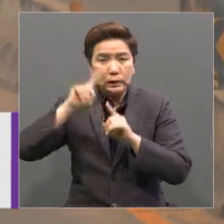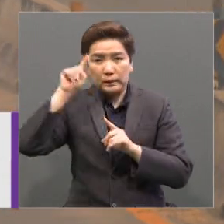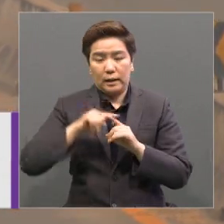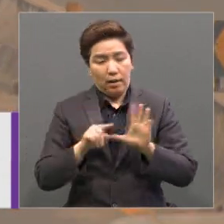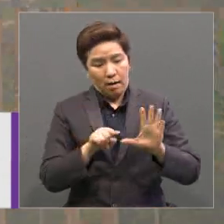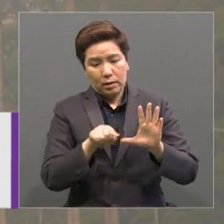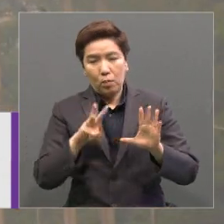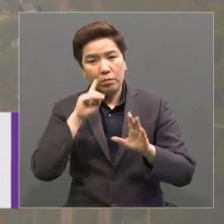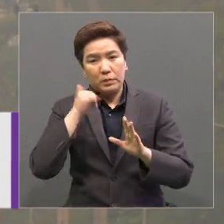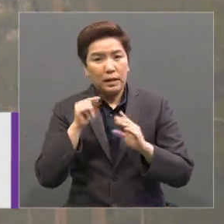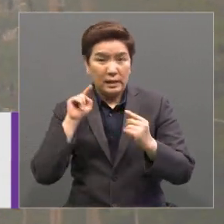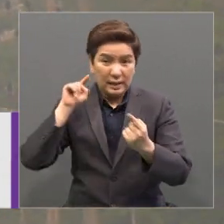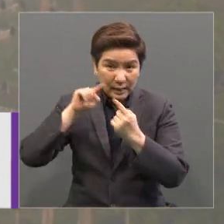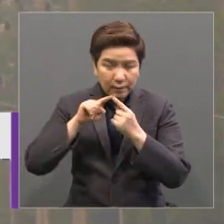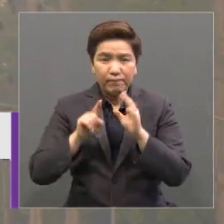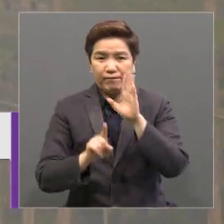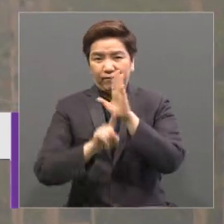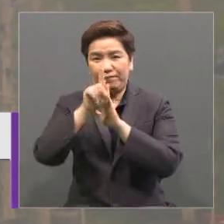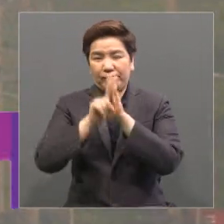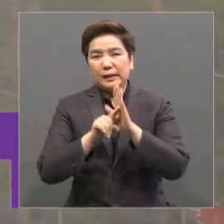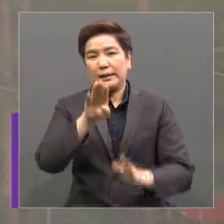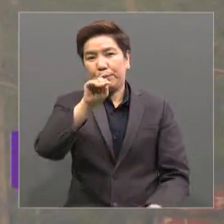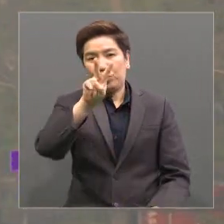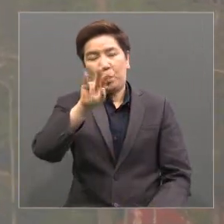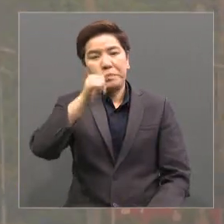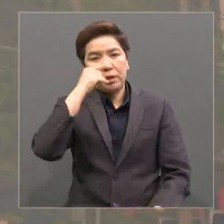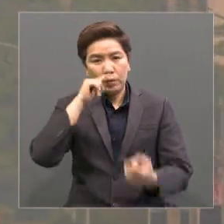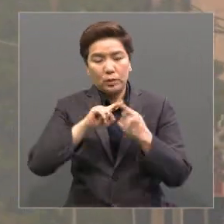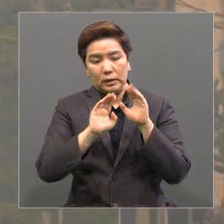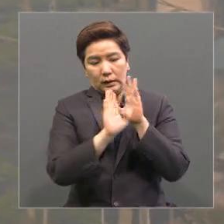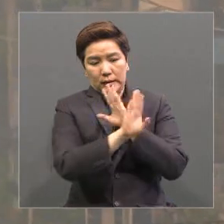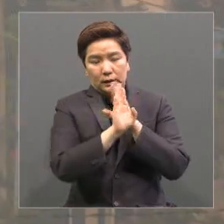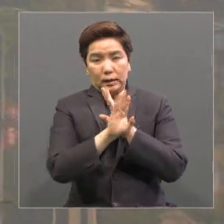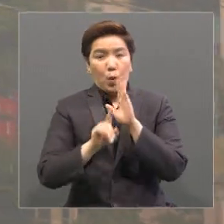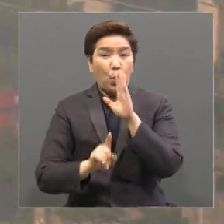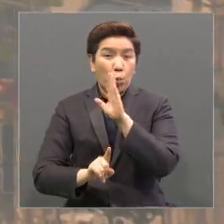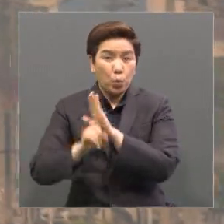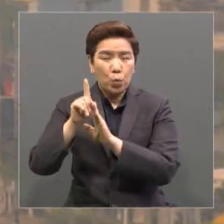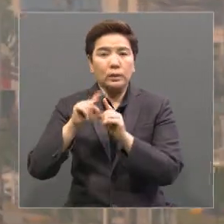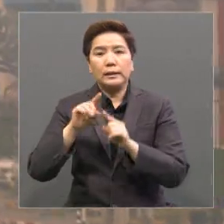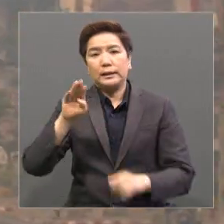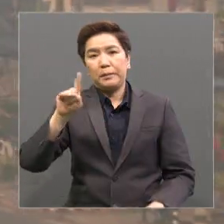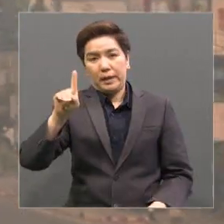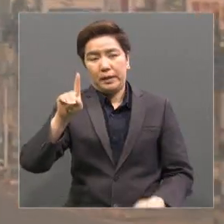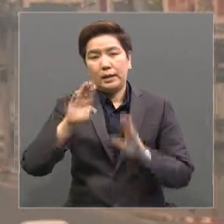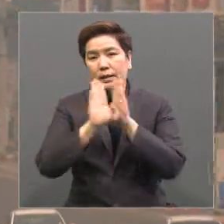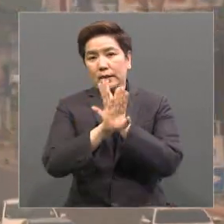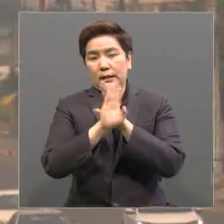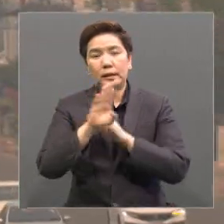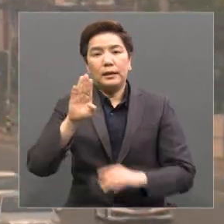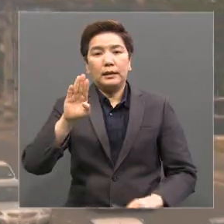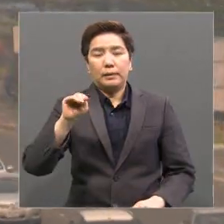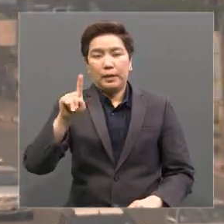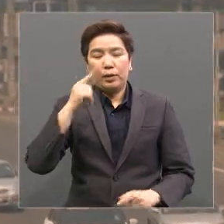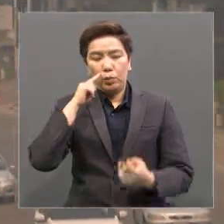อาจจะไปแตะ 42องศาเซลเซียสได้ส่วนภาคอีสานเนี่ยอุณหภูมิสูงสุดจะอยู่ที่ 41องศาเซลเซียสช่วง